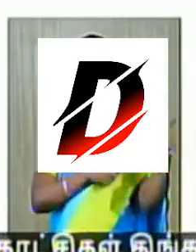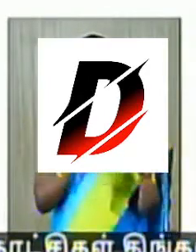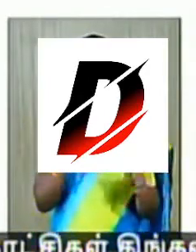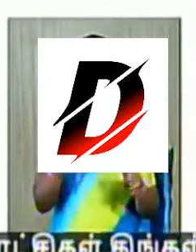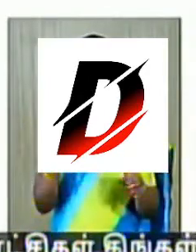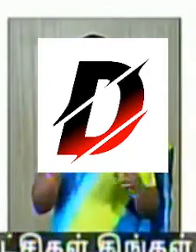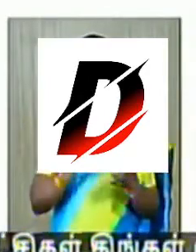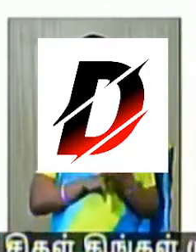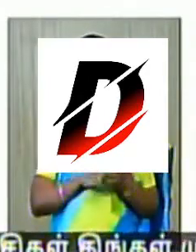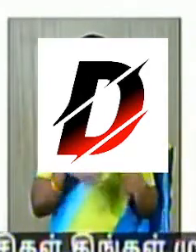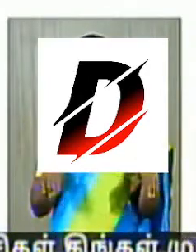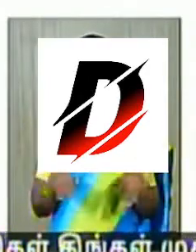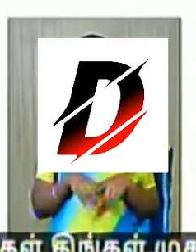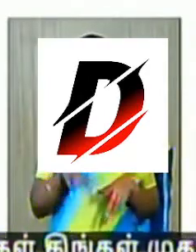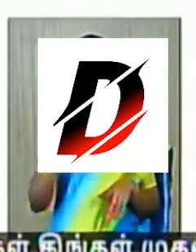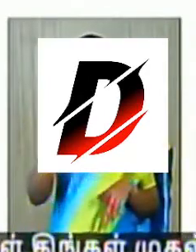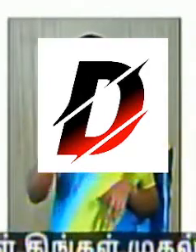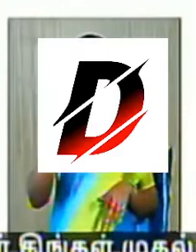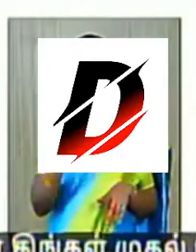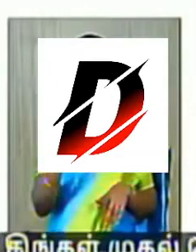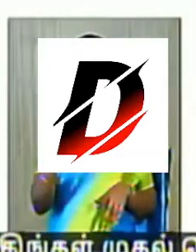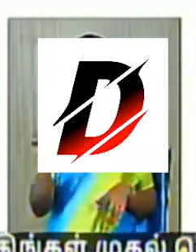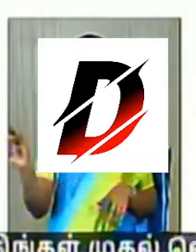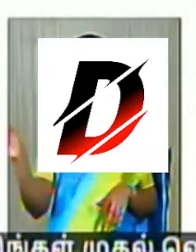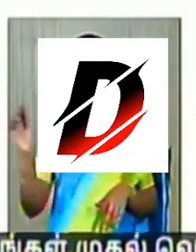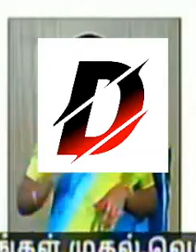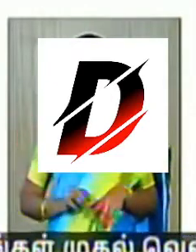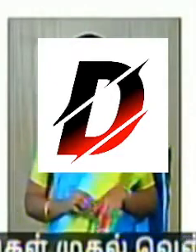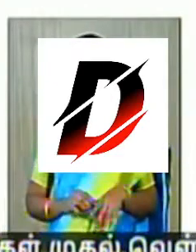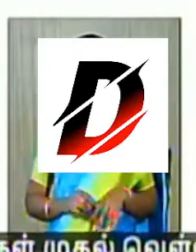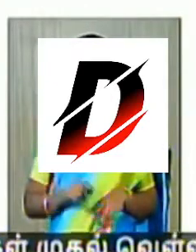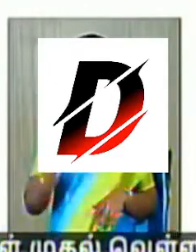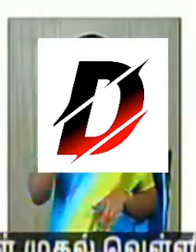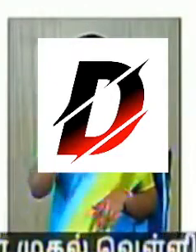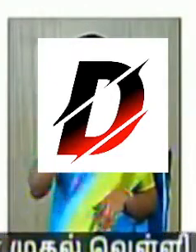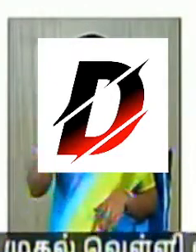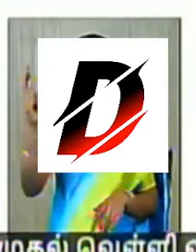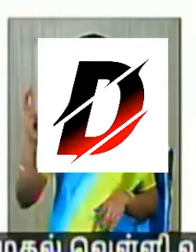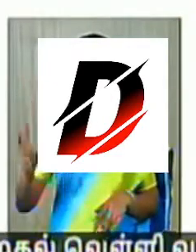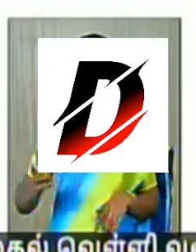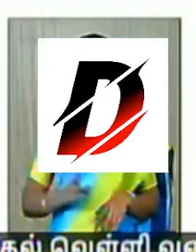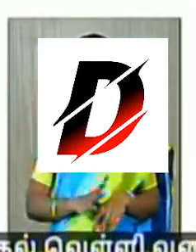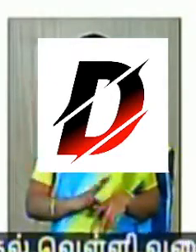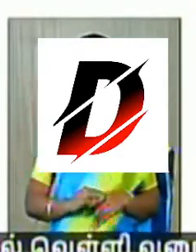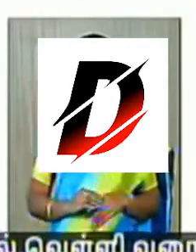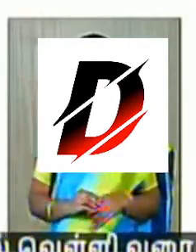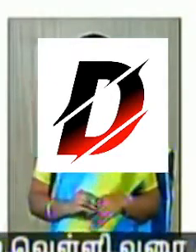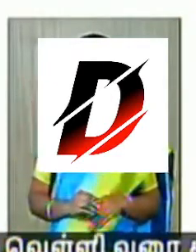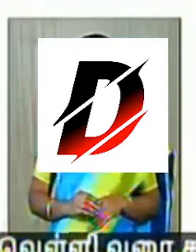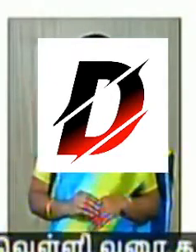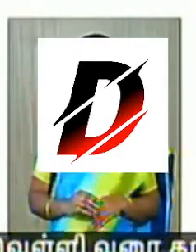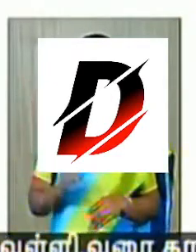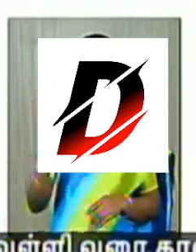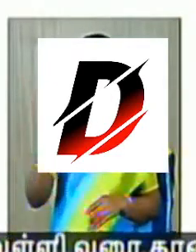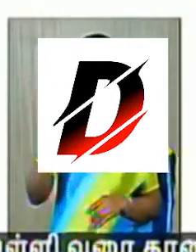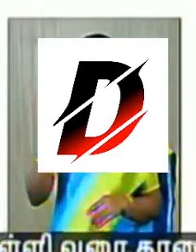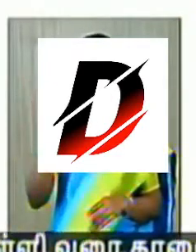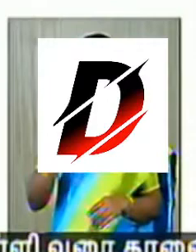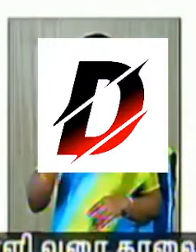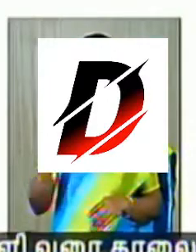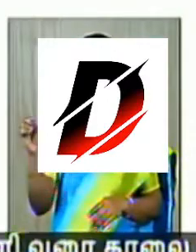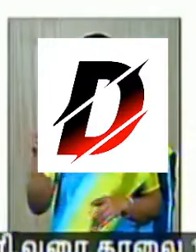முடிஞ்சது. இப்போ நம்ம புள்ளி -1, 30 இரண்டாம் கால் பதில வரப்போகுது. 0, 20 எங்கே